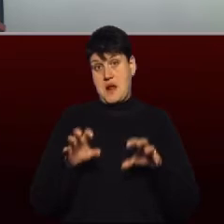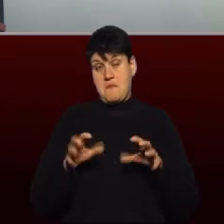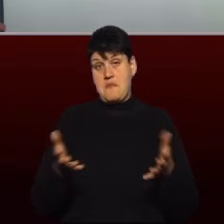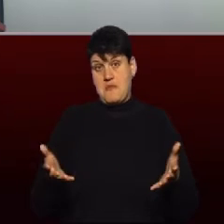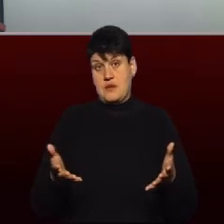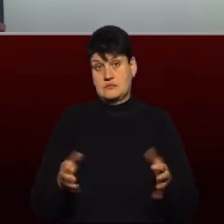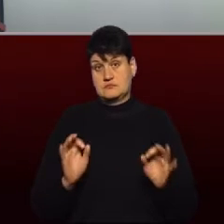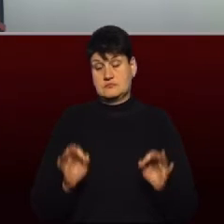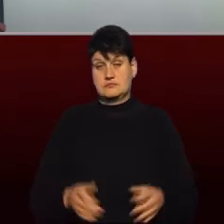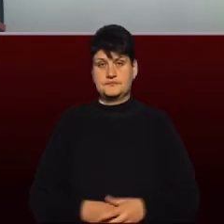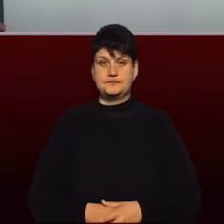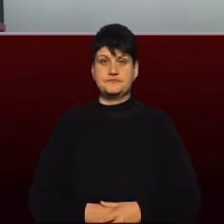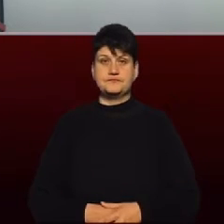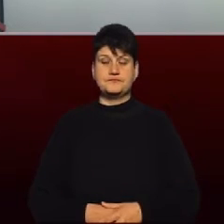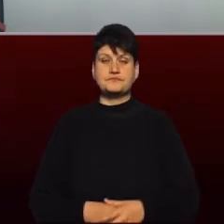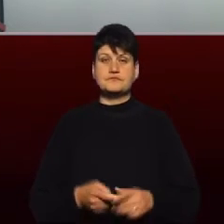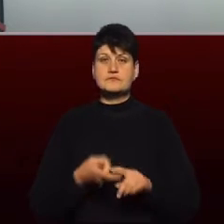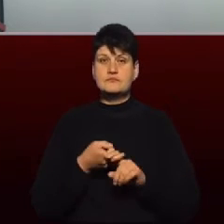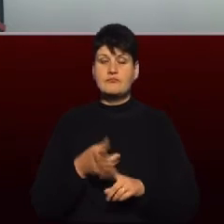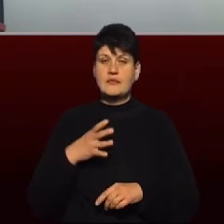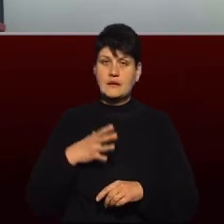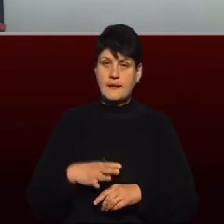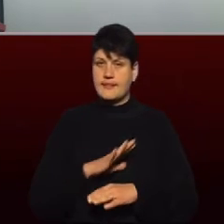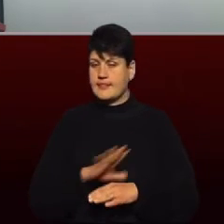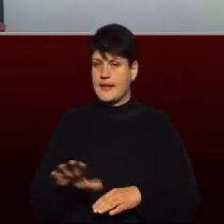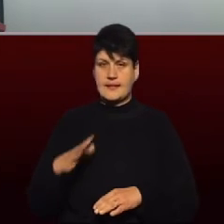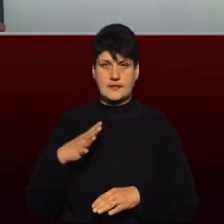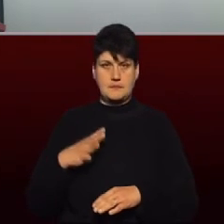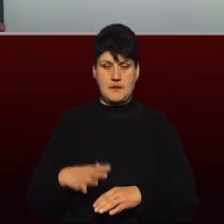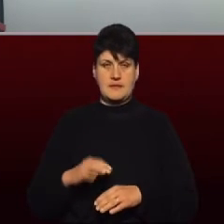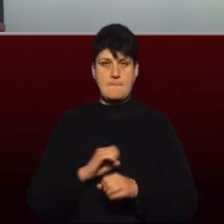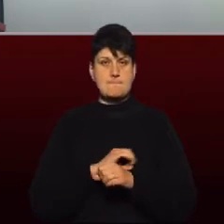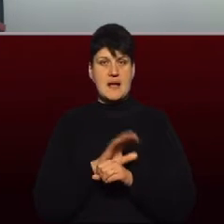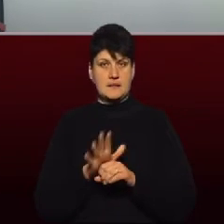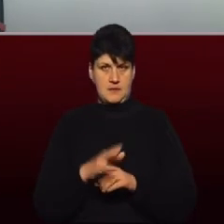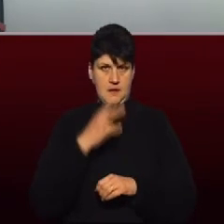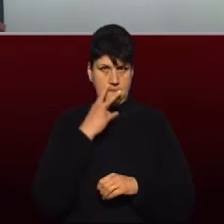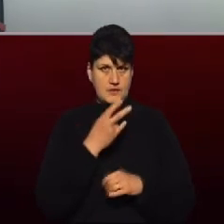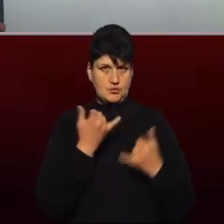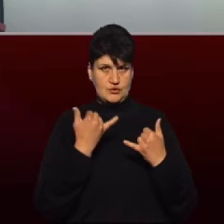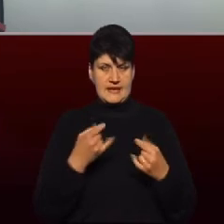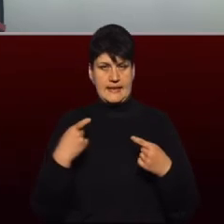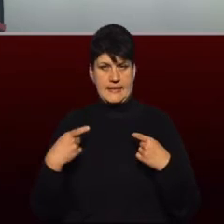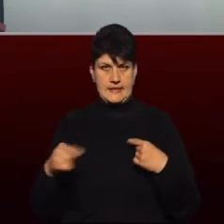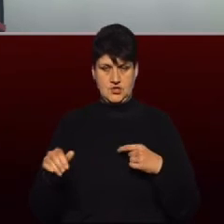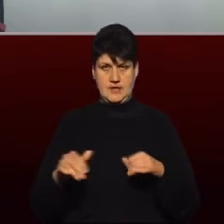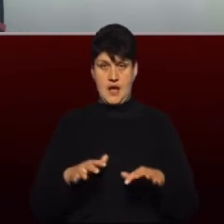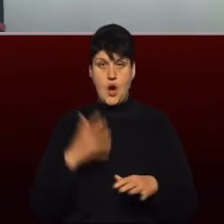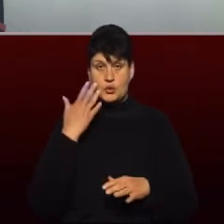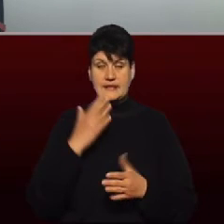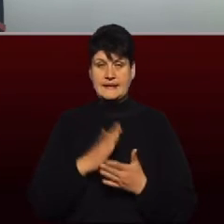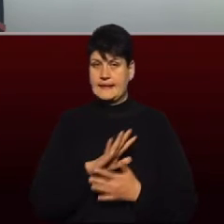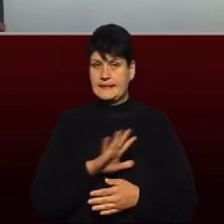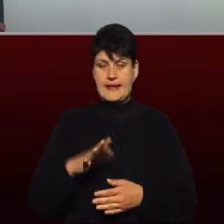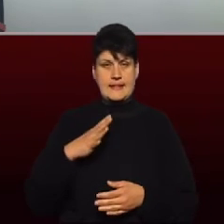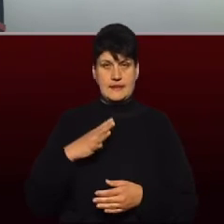Стосовно терпимості і нетерпимості під час пандемії, бачимо зараз трохи інше явище, коли відбувається нетерпимість стосовно вакцинованих, невакцинованих.